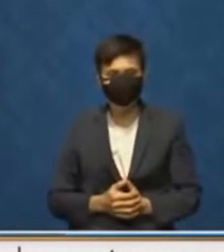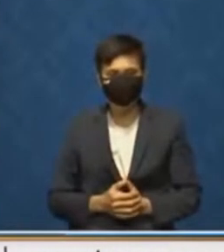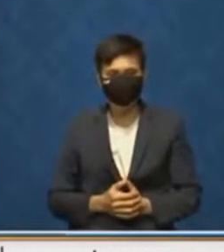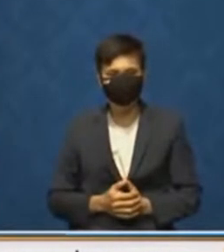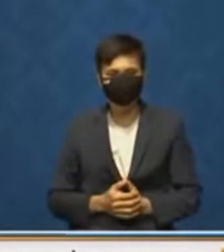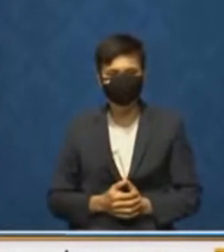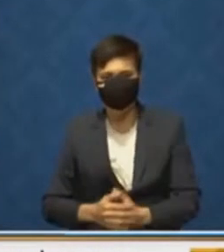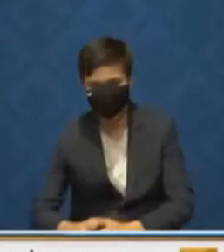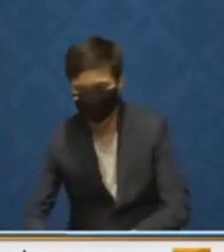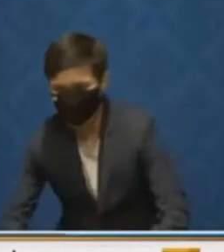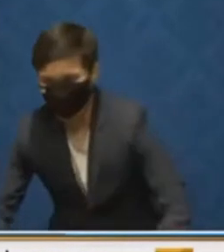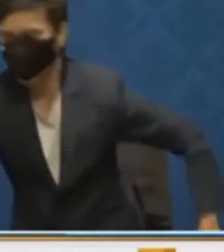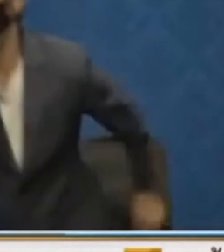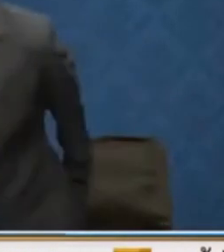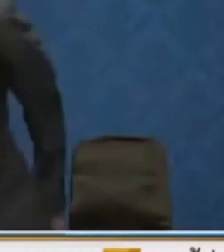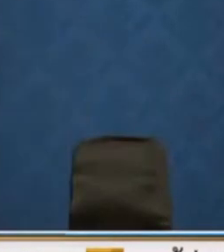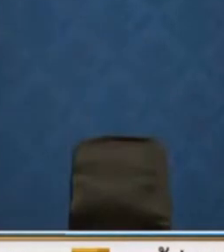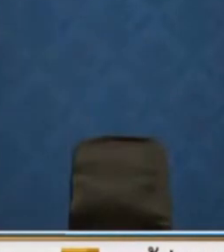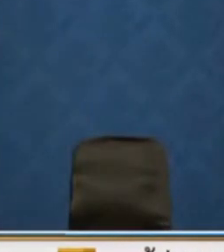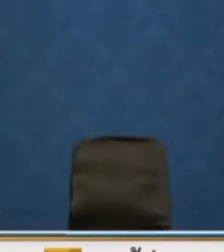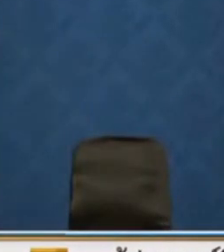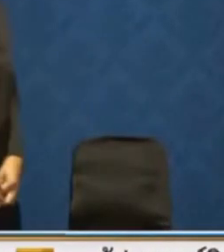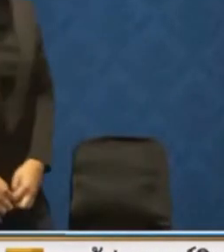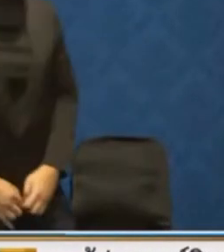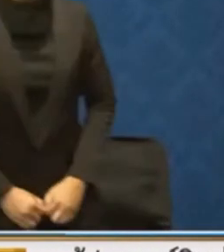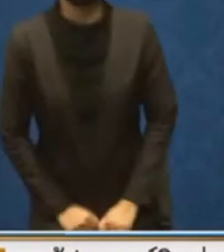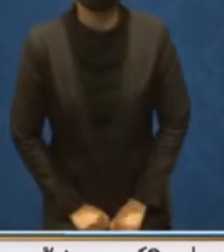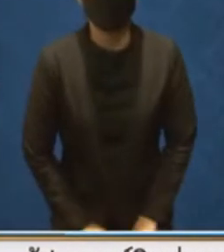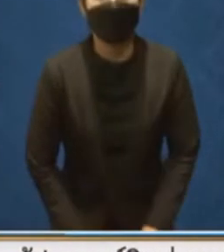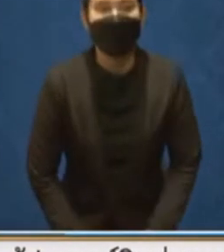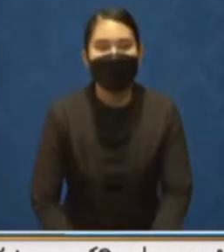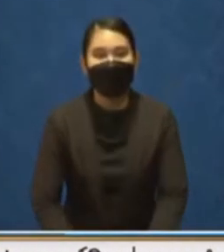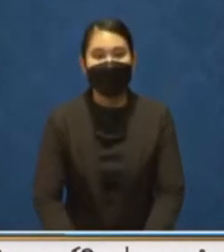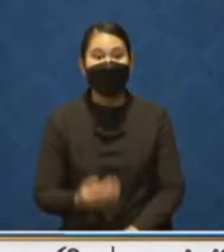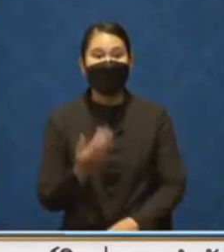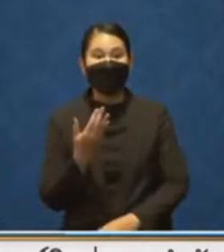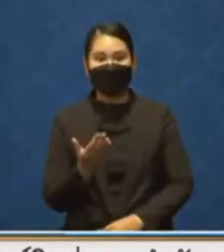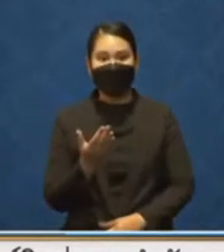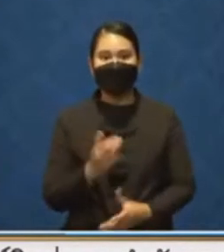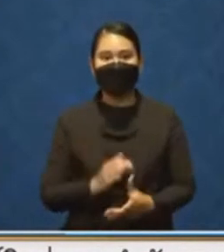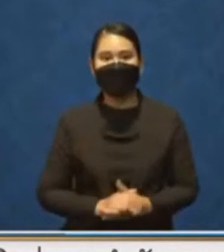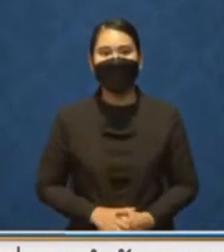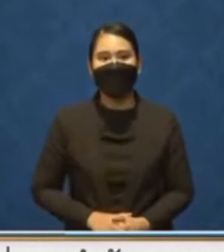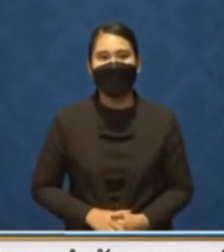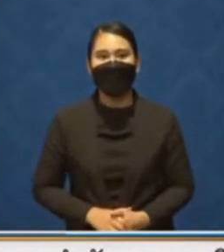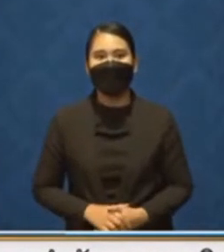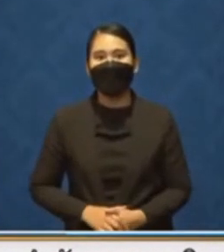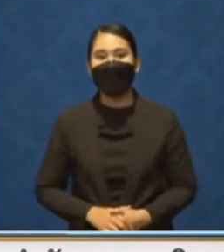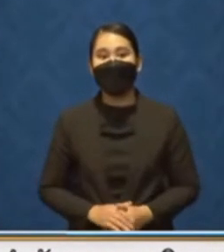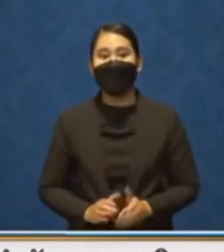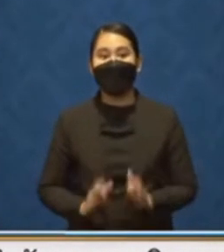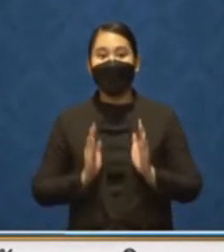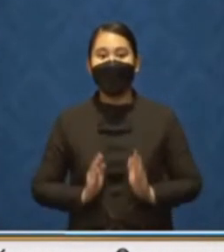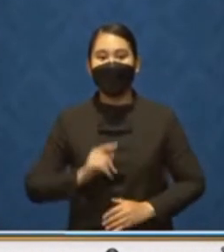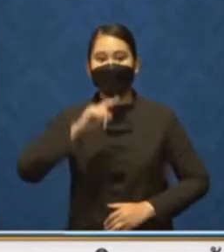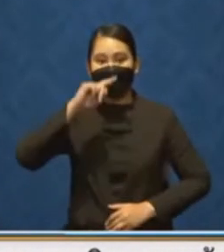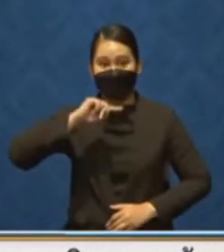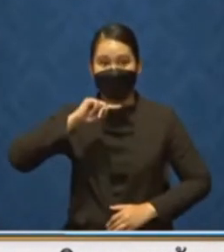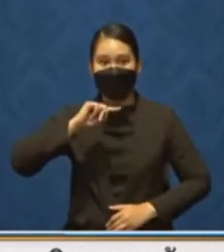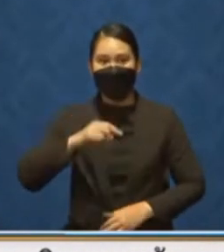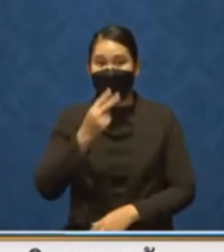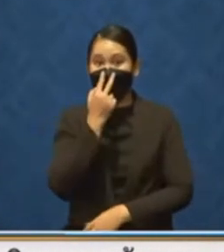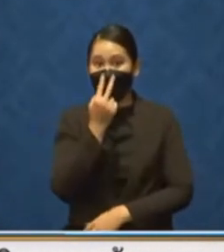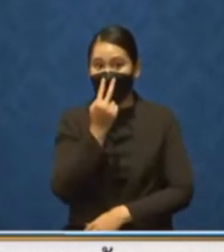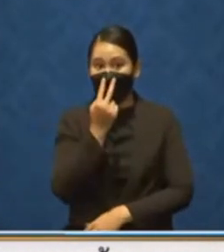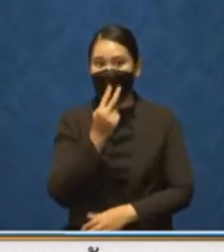นี้นะครับThe Gang Boysกายนะครับเป็นเด็กไทยผมจะข้ามเร็วๆท่านดูนะครับ